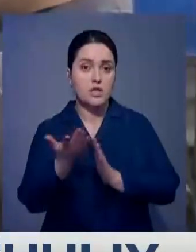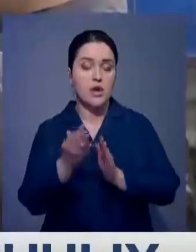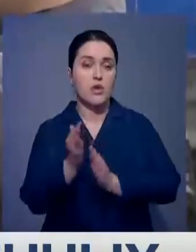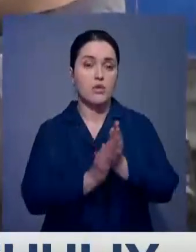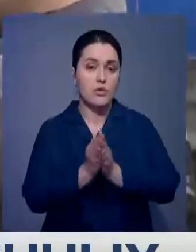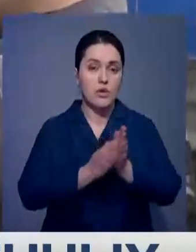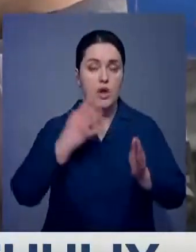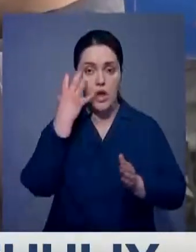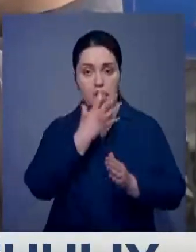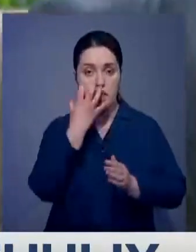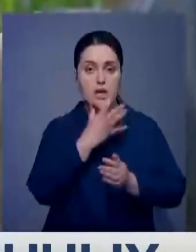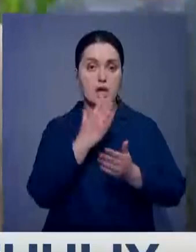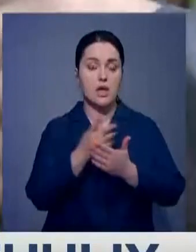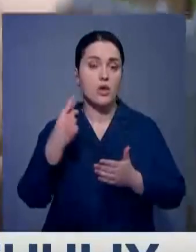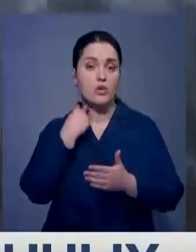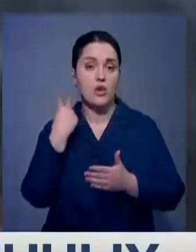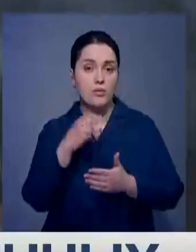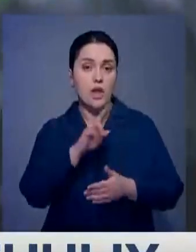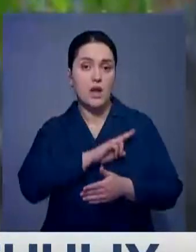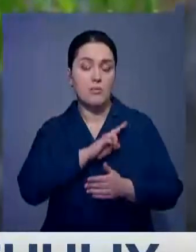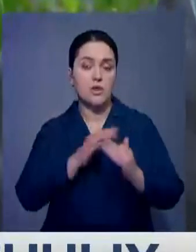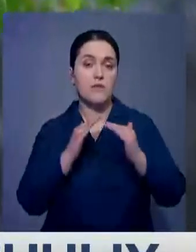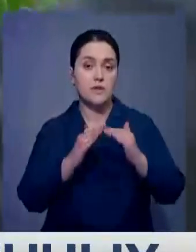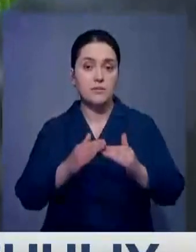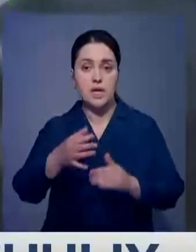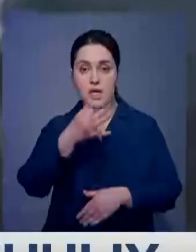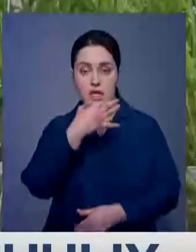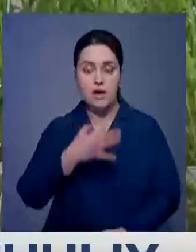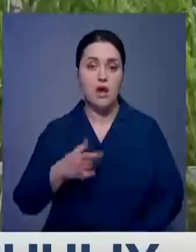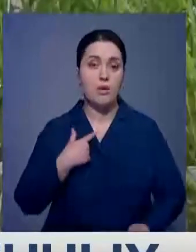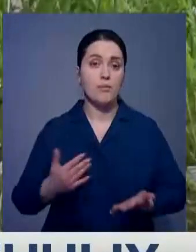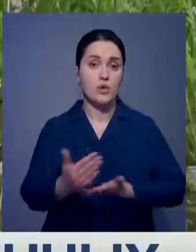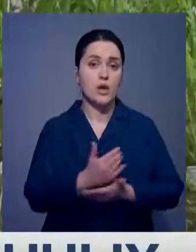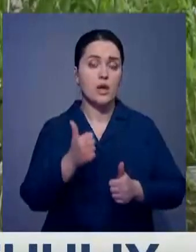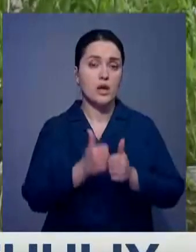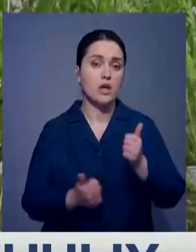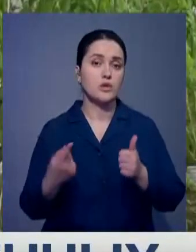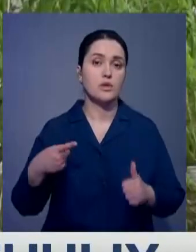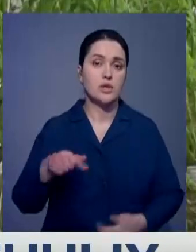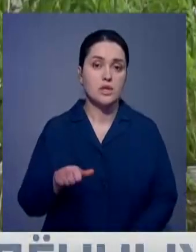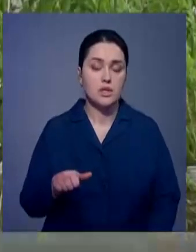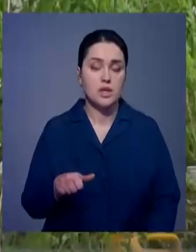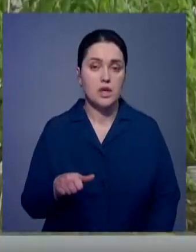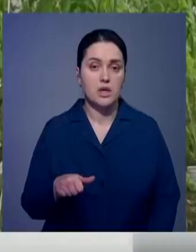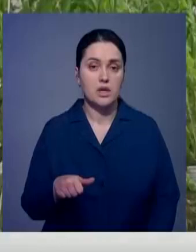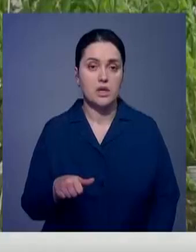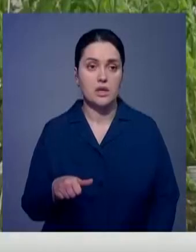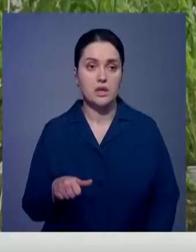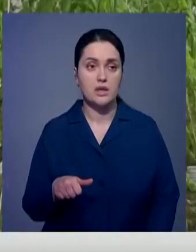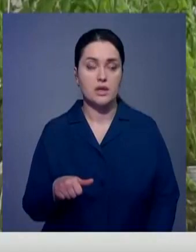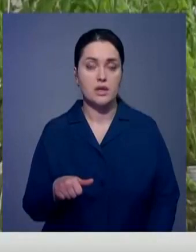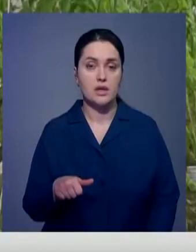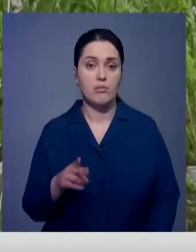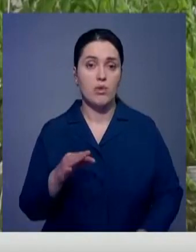Заключенному Ерболату Булатханулы работа в теплице нравится. Урожай мы собираем каждую неделю, получается, неделю